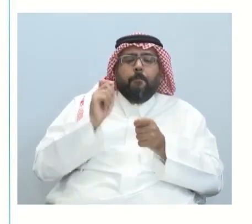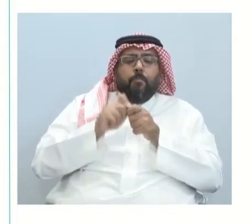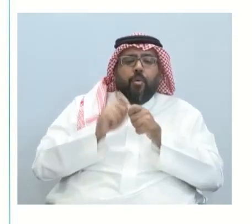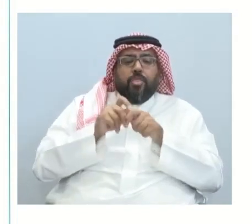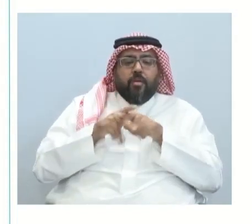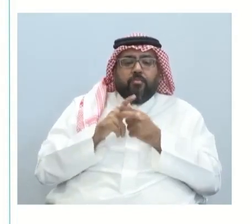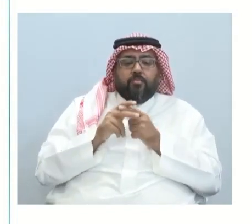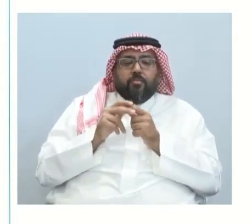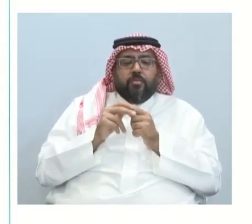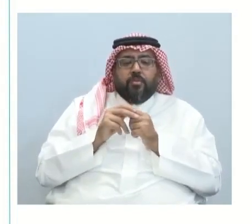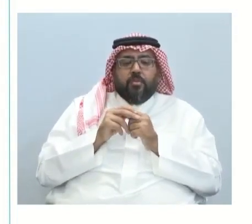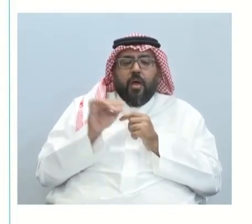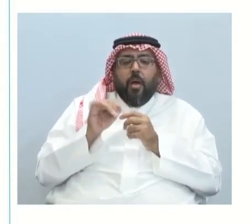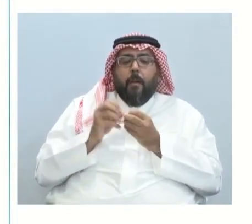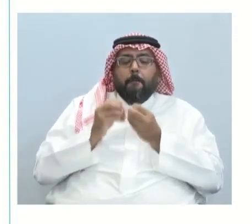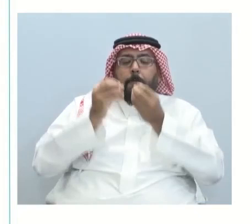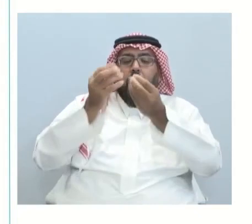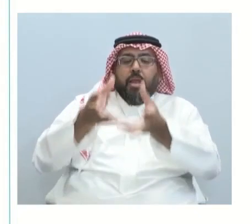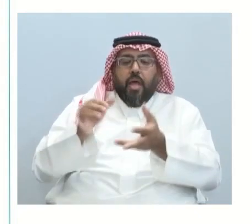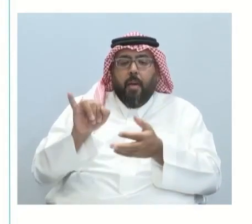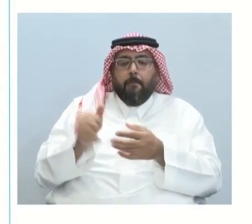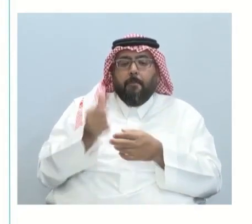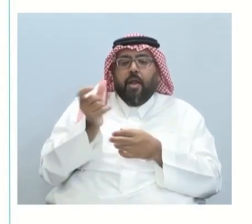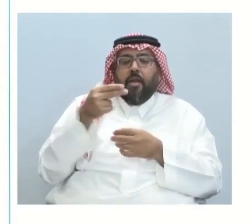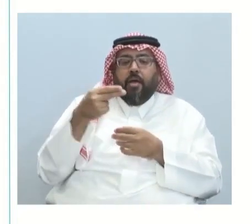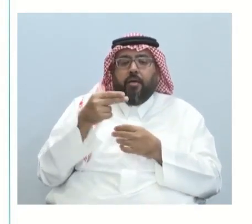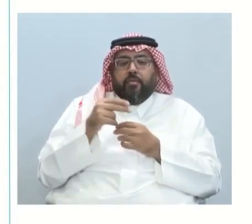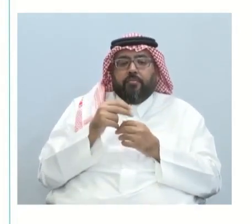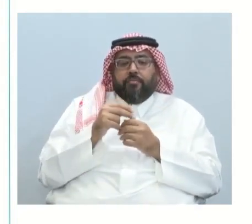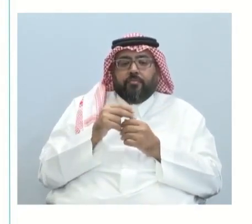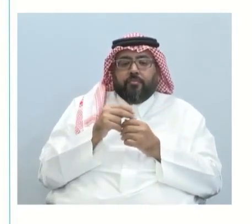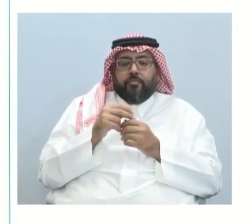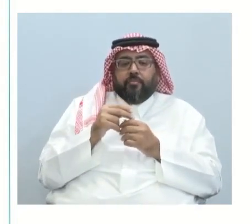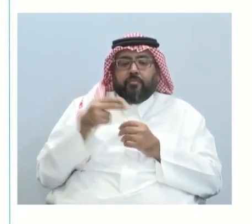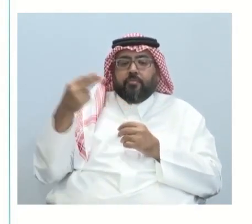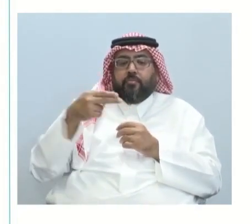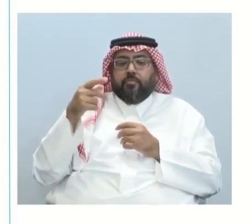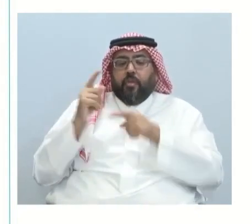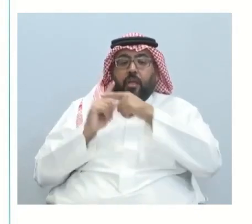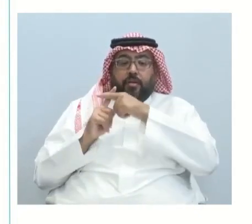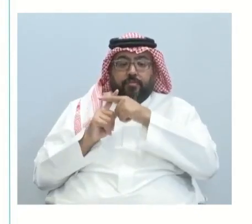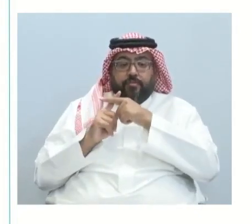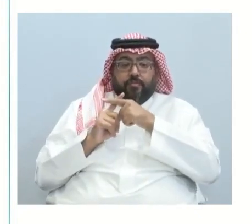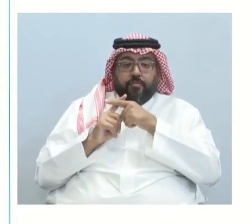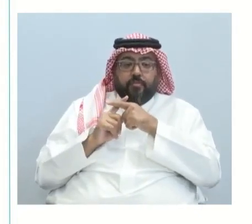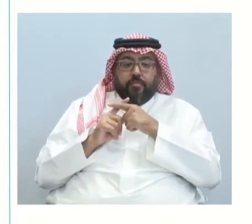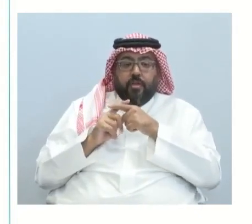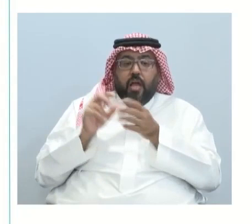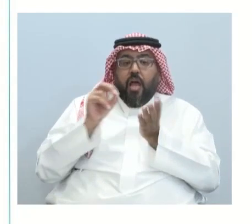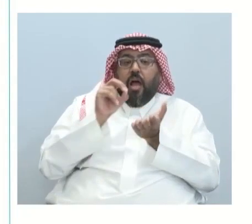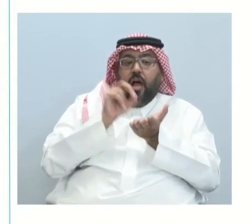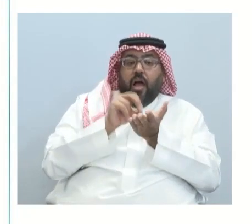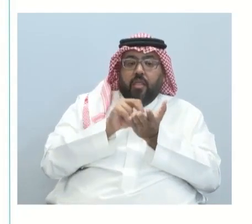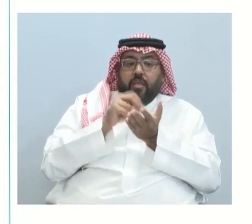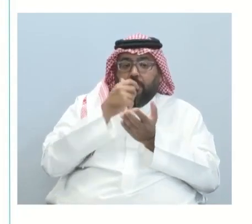او عفوا مانح لمين لايون الهيدروجين بينما القاعده